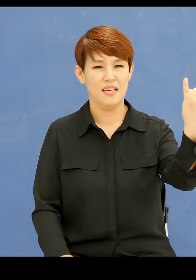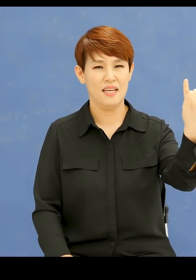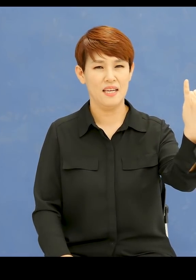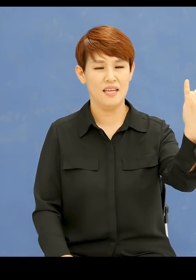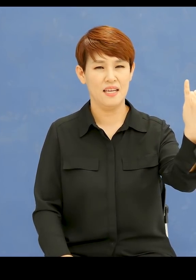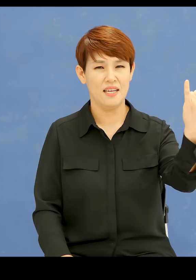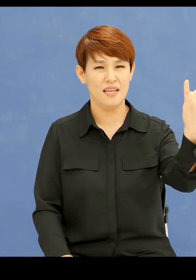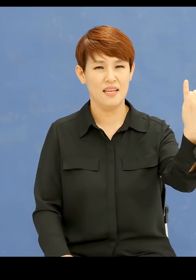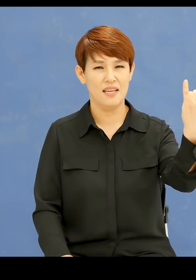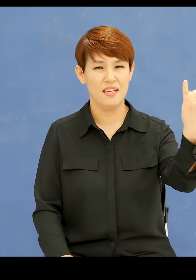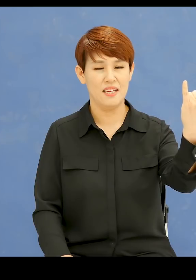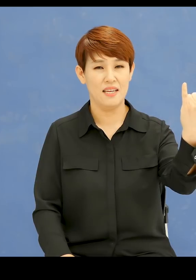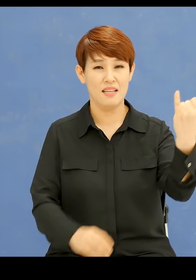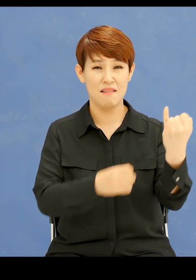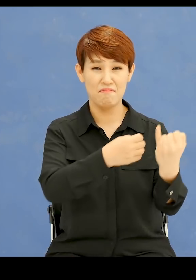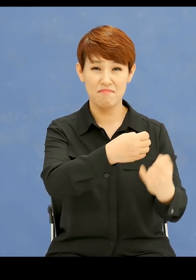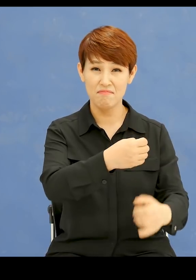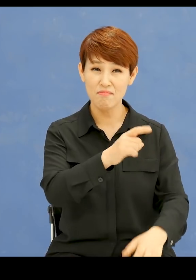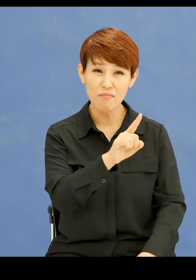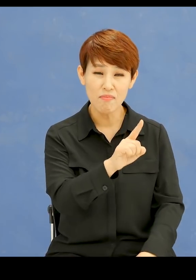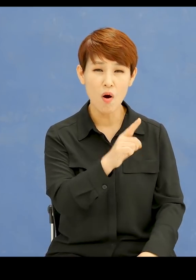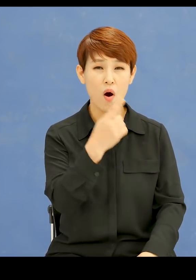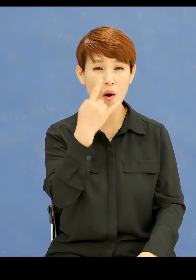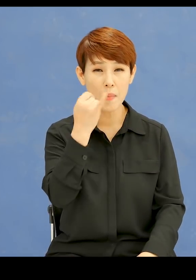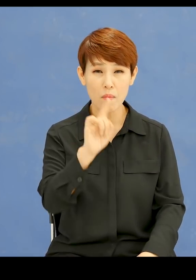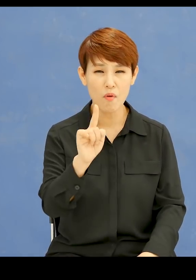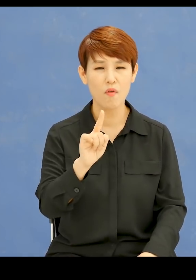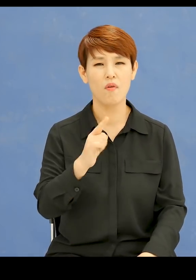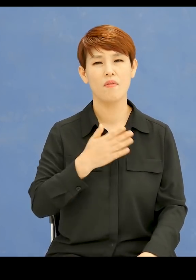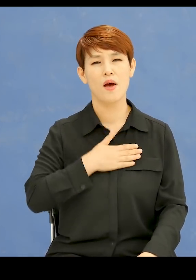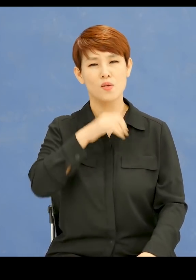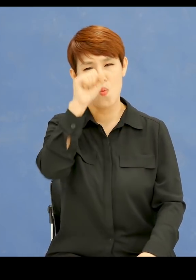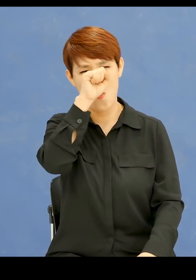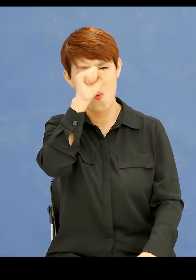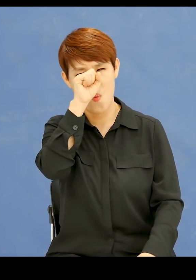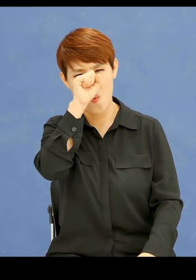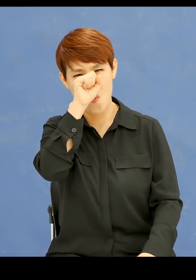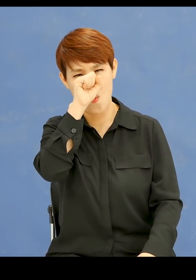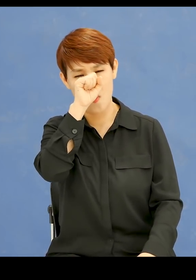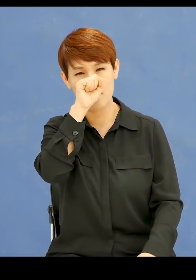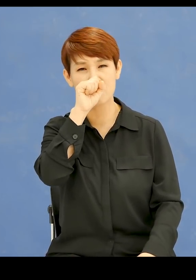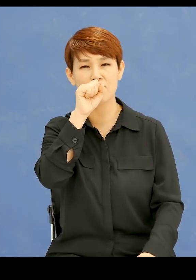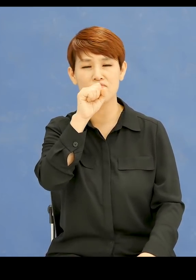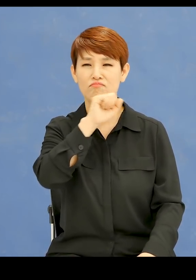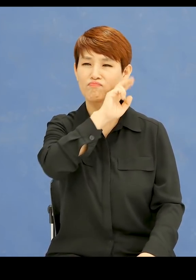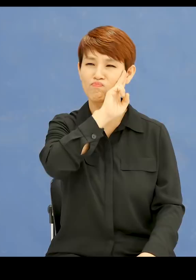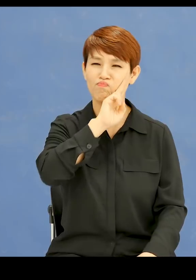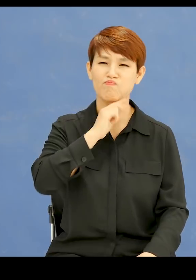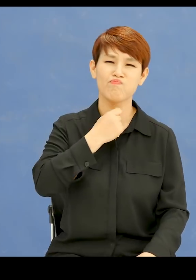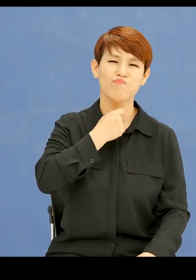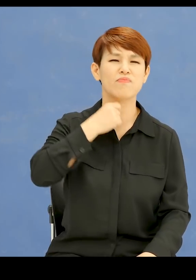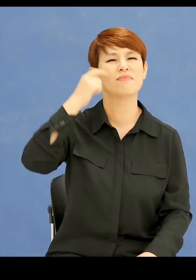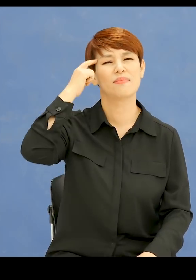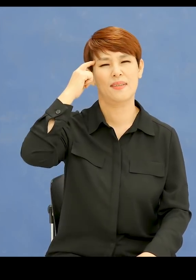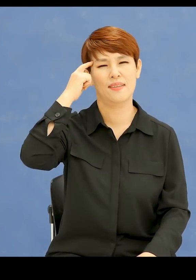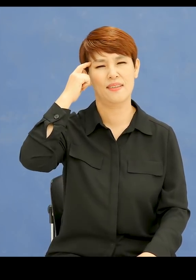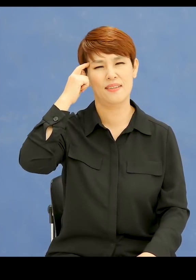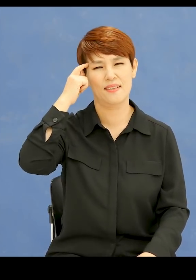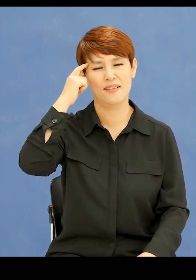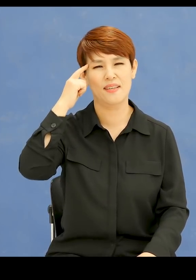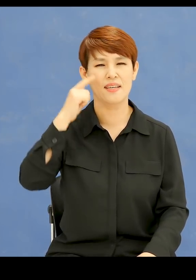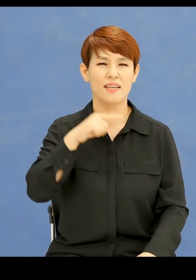그냥 우리 어머니는 자기가 좋아하는 거 하고 싶었던 것들을 그냥 편안하게 하고 싶었던 것 같아요.